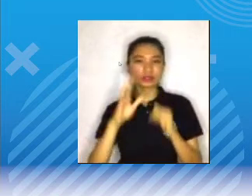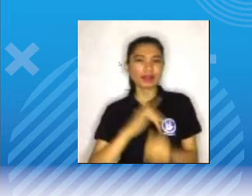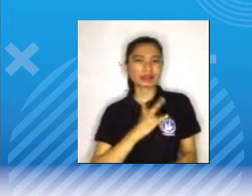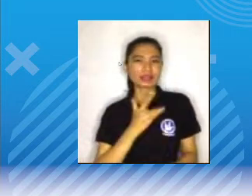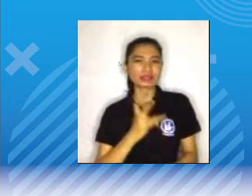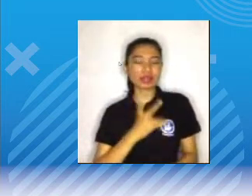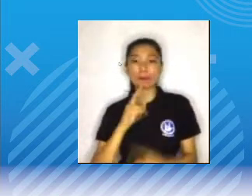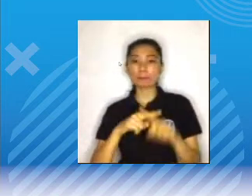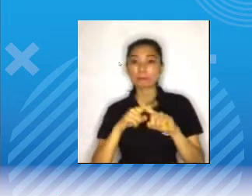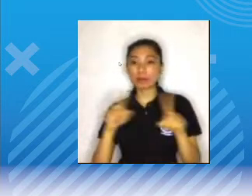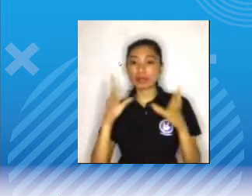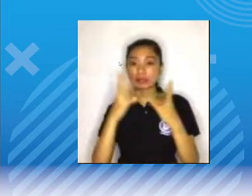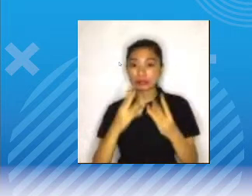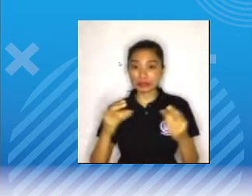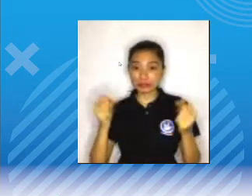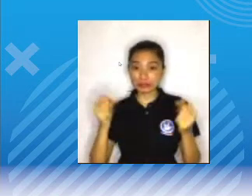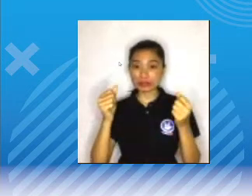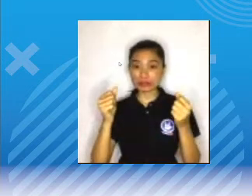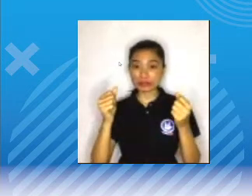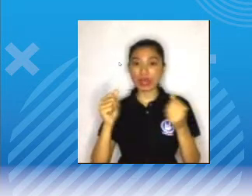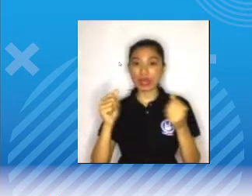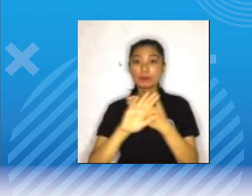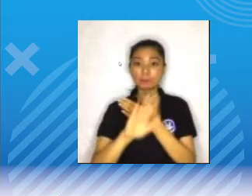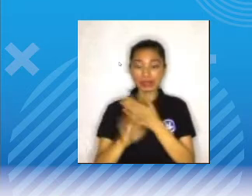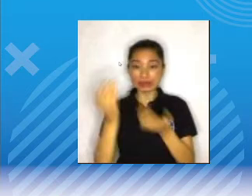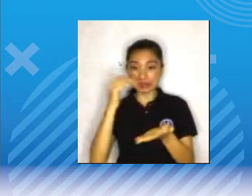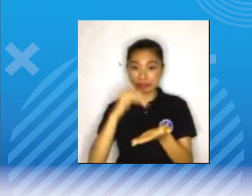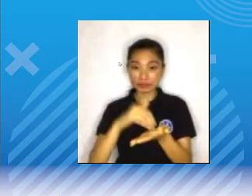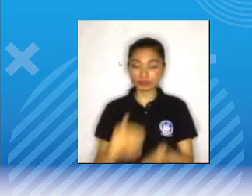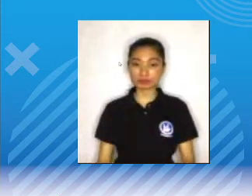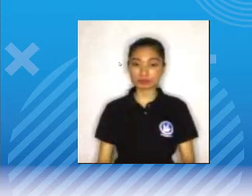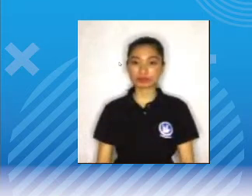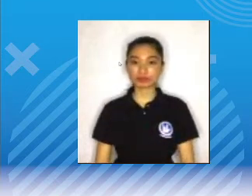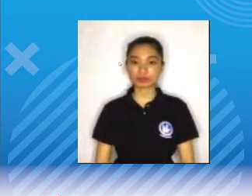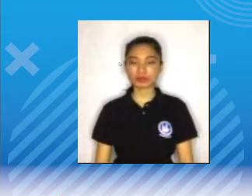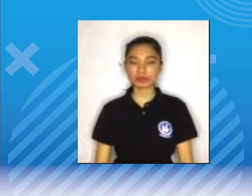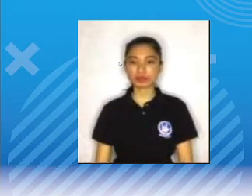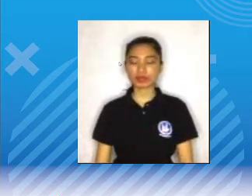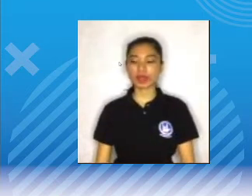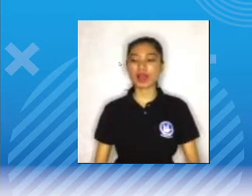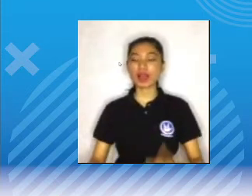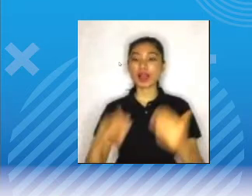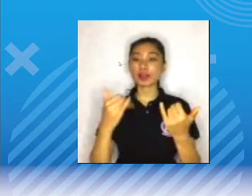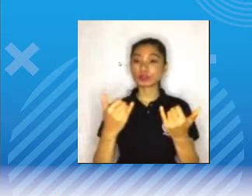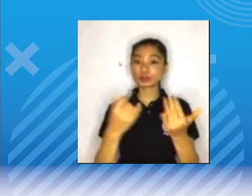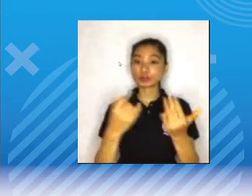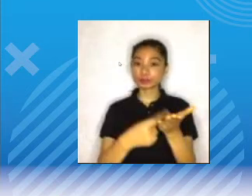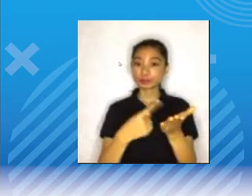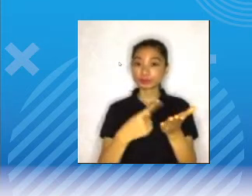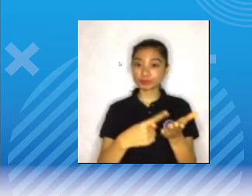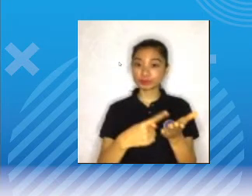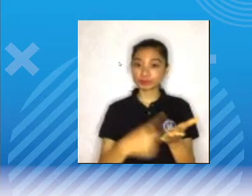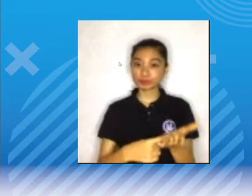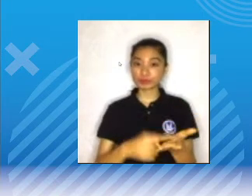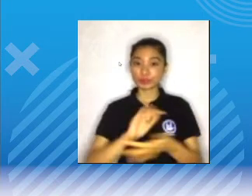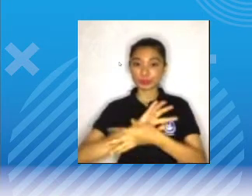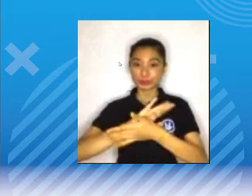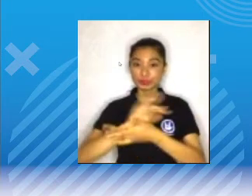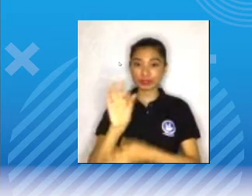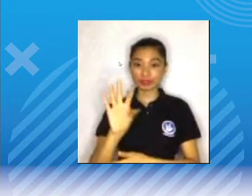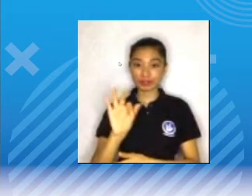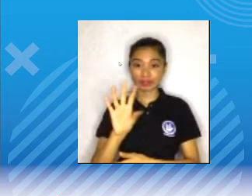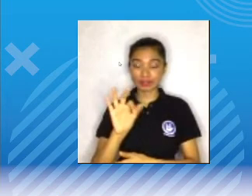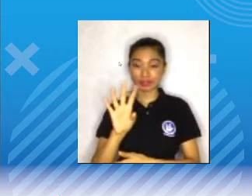back tayo. Okay? So ngayon, I want to talk about the COVID-19 crisis